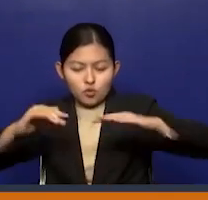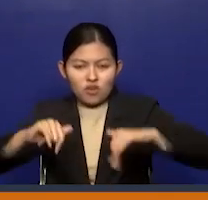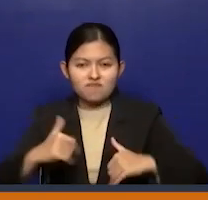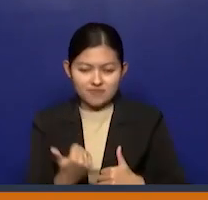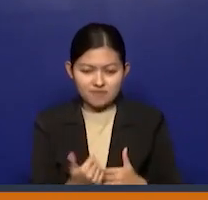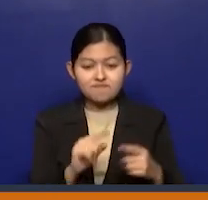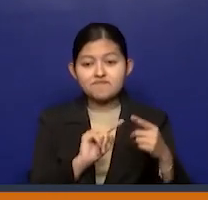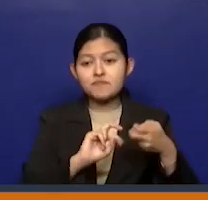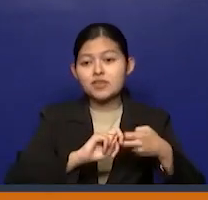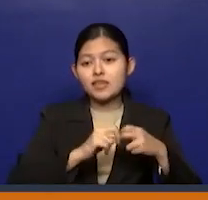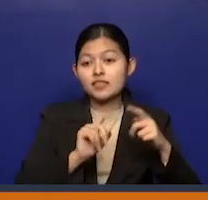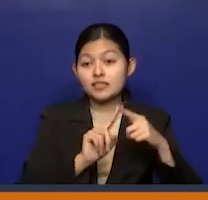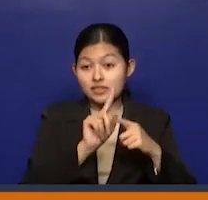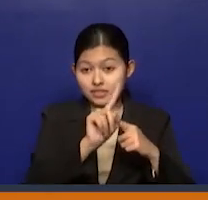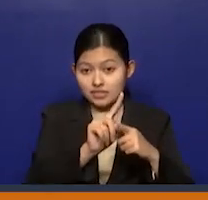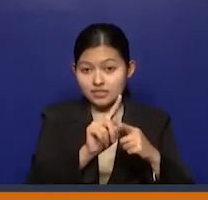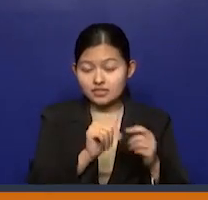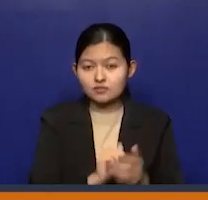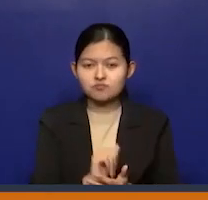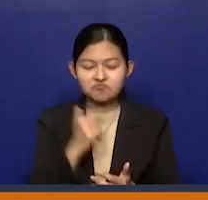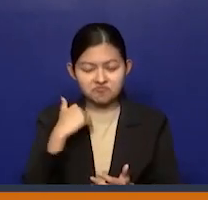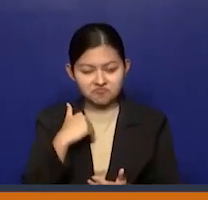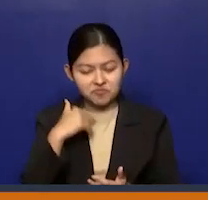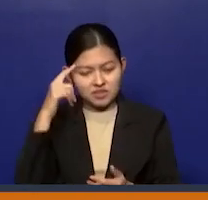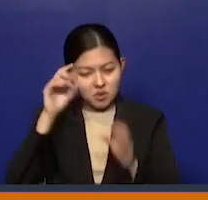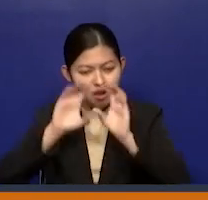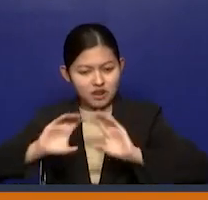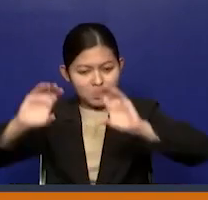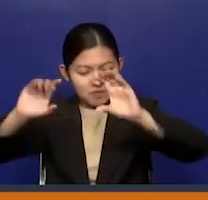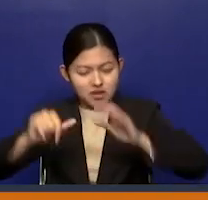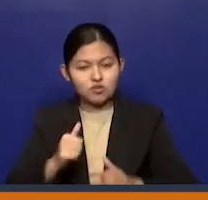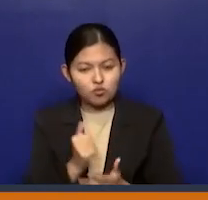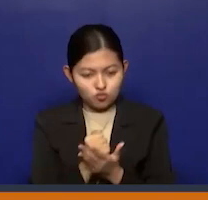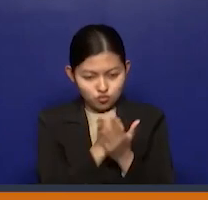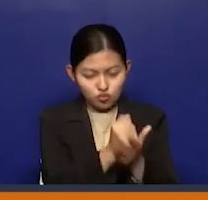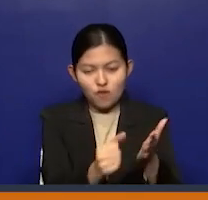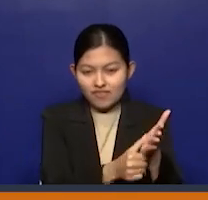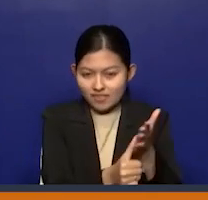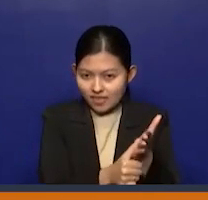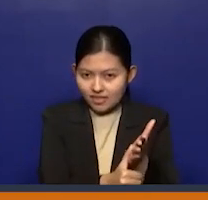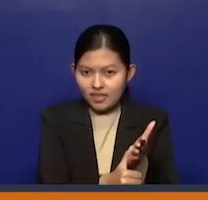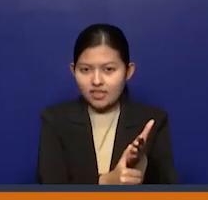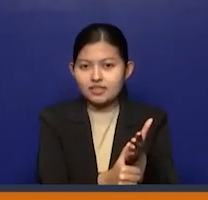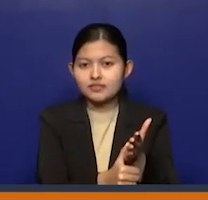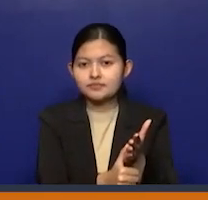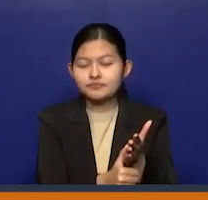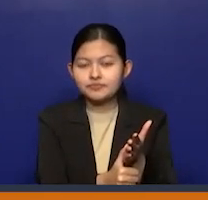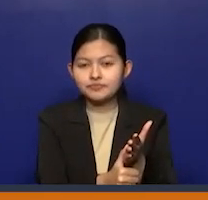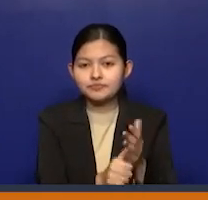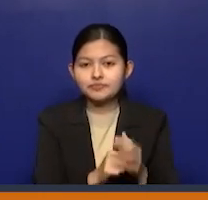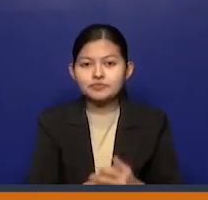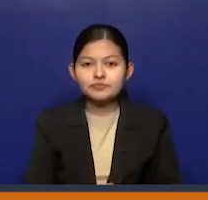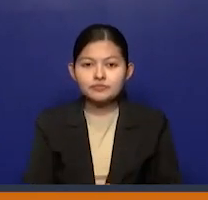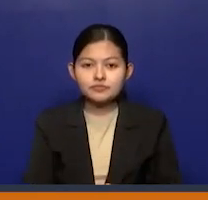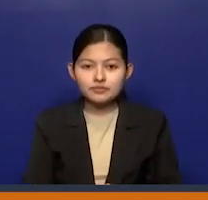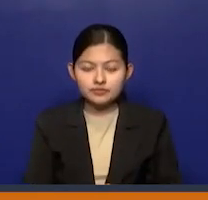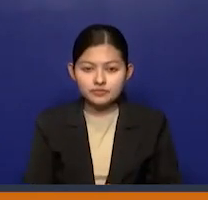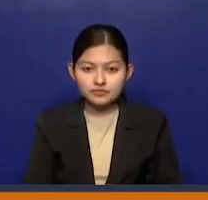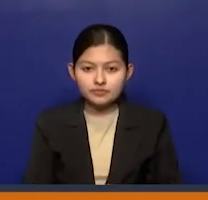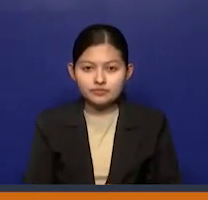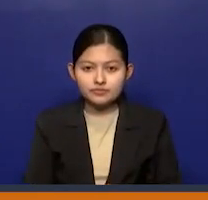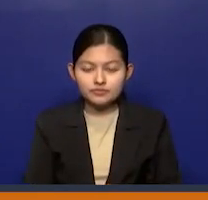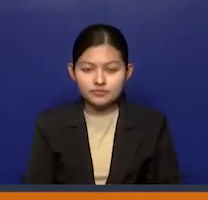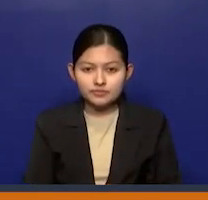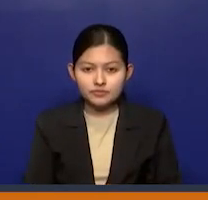ปัญหาที่หนึ่งนะครับที่ผมคิดว่ารัฐบาลจะต้องเร่งแก้ไขระยะที่หนึ่งที่ควรจะทำนะครับจึงมีว่า